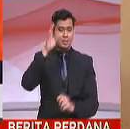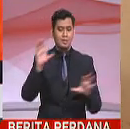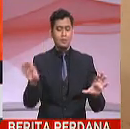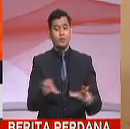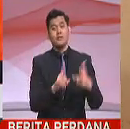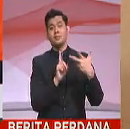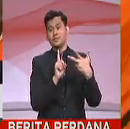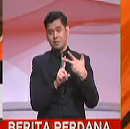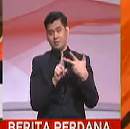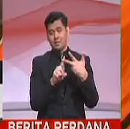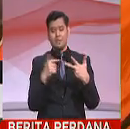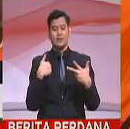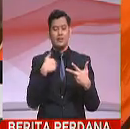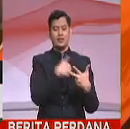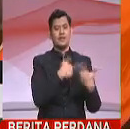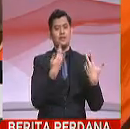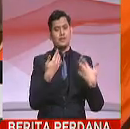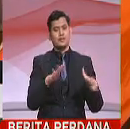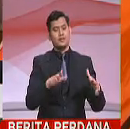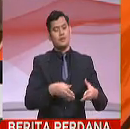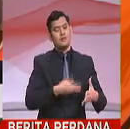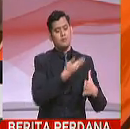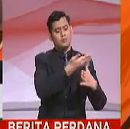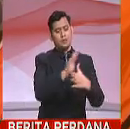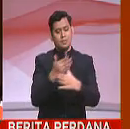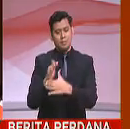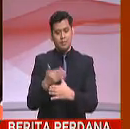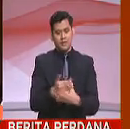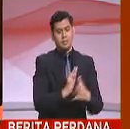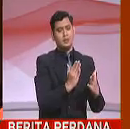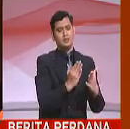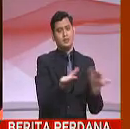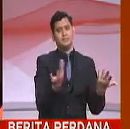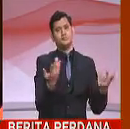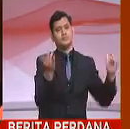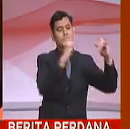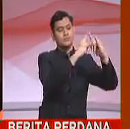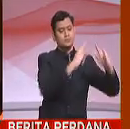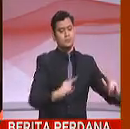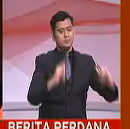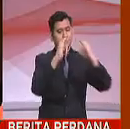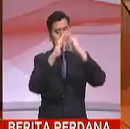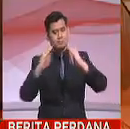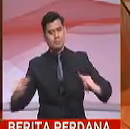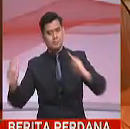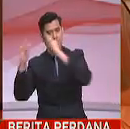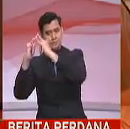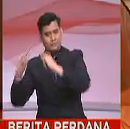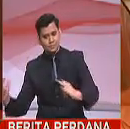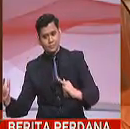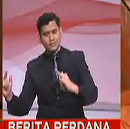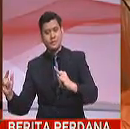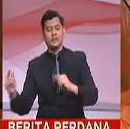tiga, kita dah agih alhamdulillah juga kepada cubicle-cubicle. Kita mengucapkan terima kasih kepada pihak NADMA kerana